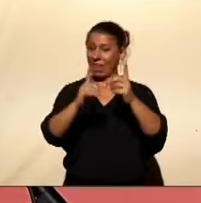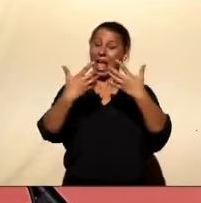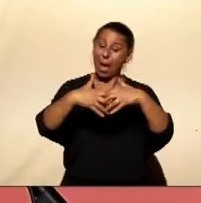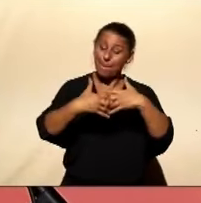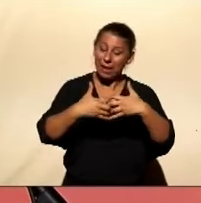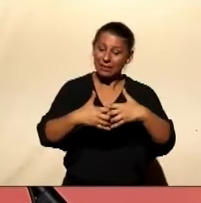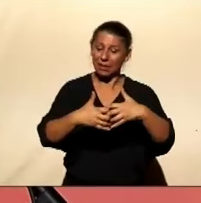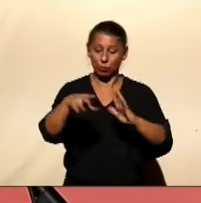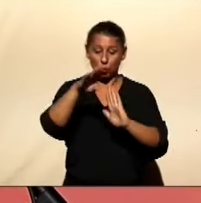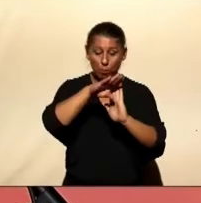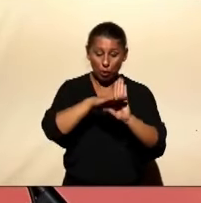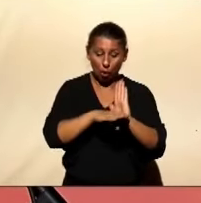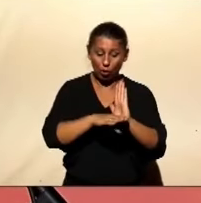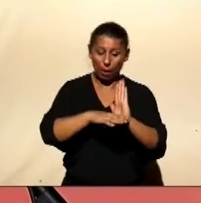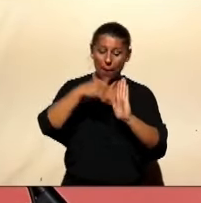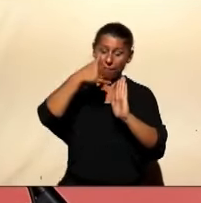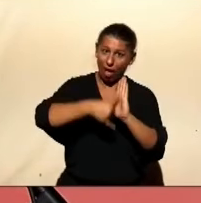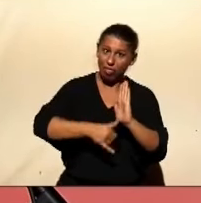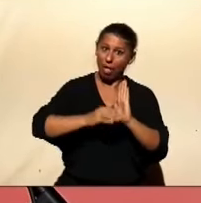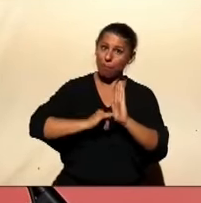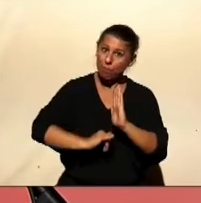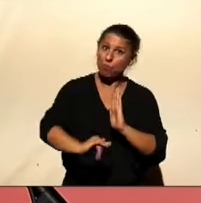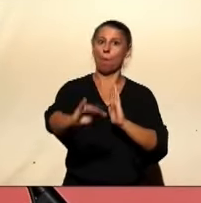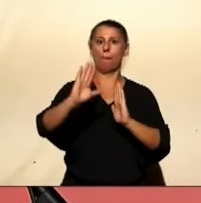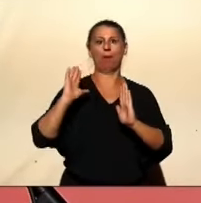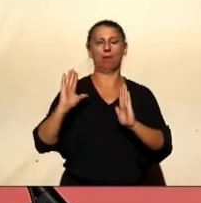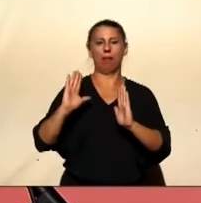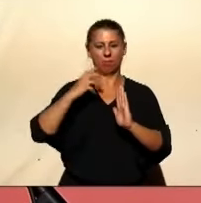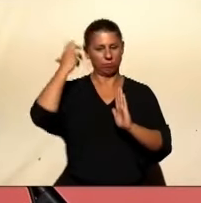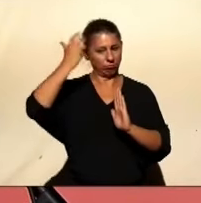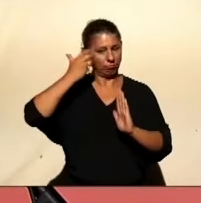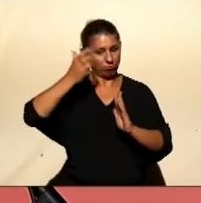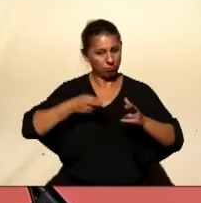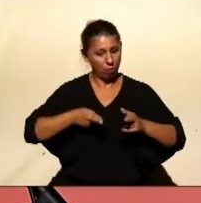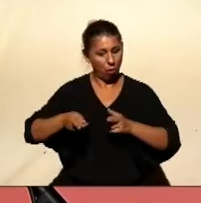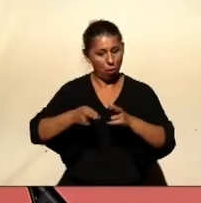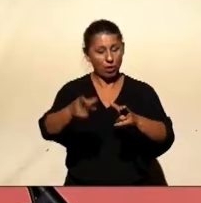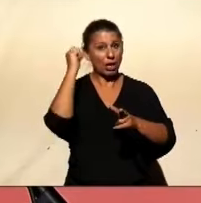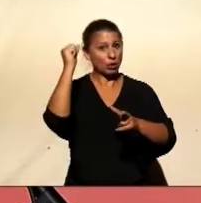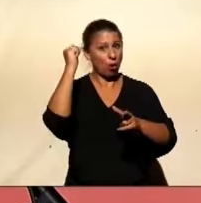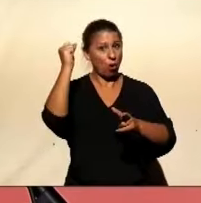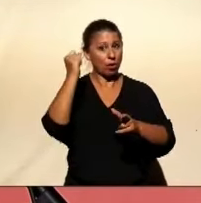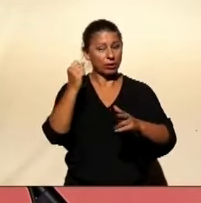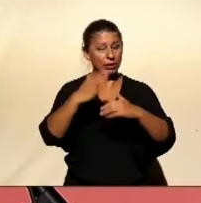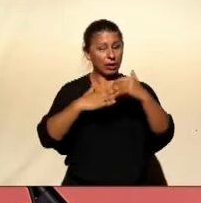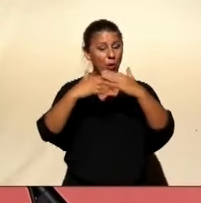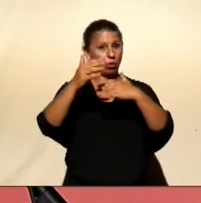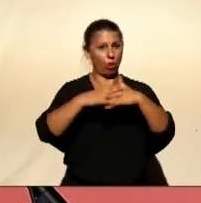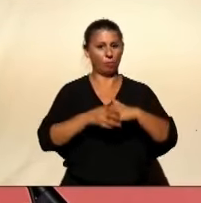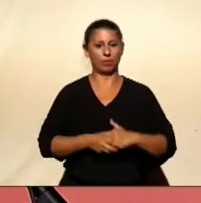Επεξεργαστήκαμε το πρόγραμμά μας παραπέρα. Μελετήσαμε την πορεία της σοσιαλιστικής